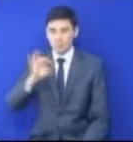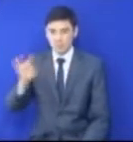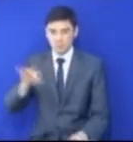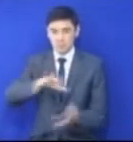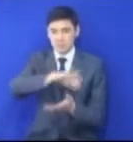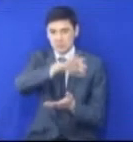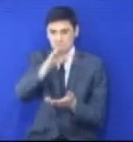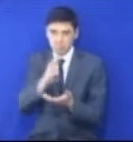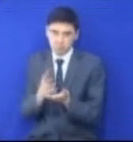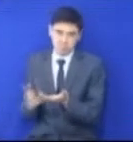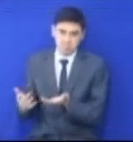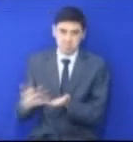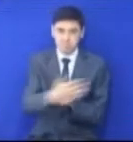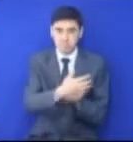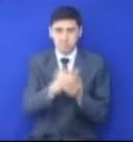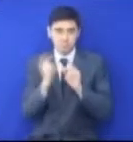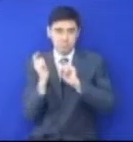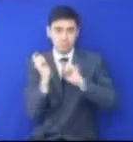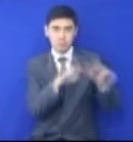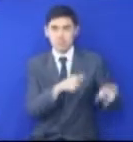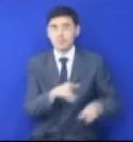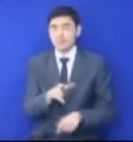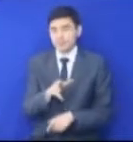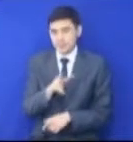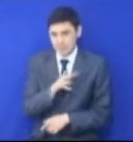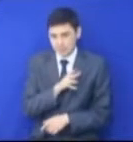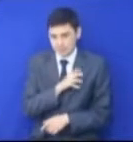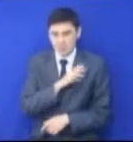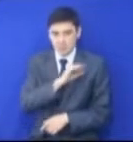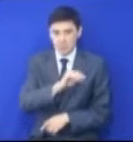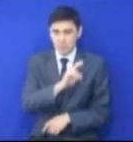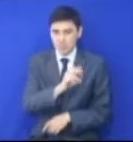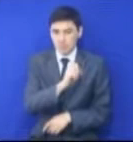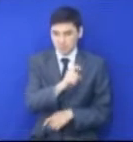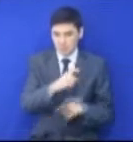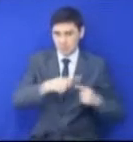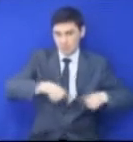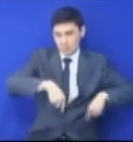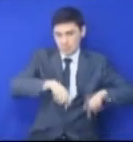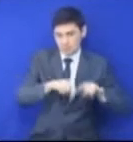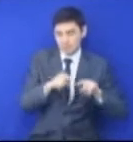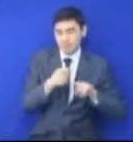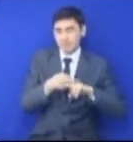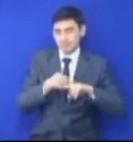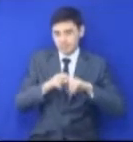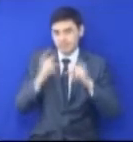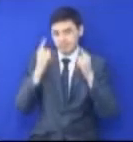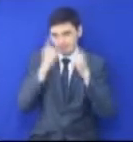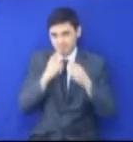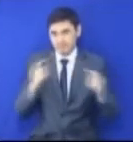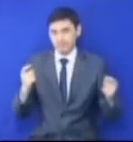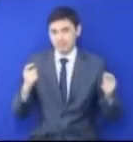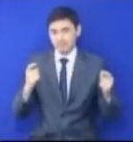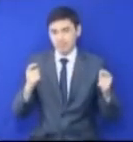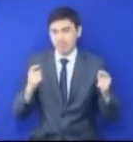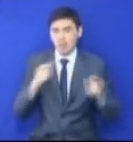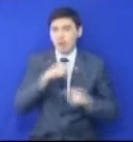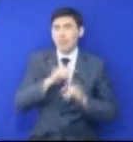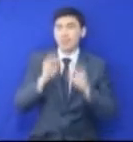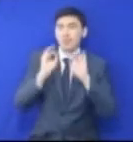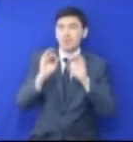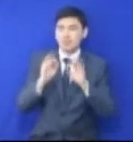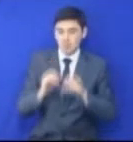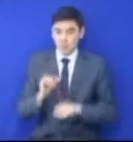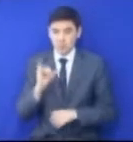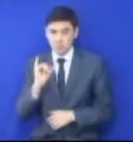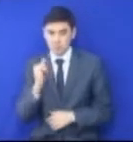Семей. Такие данные приводит отдел жилищно-коммунального хозяйства по итогам первого общегородского субботника. Санитарное мероприятие отличилось